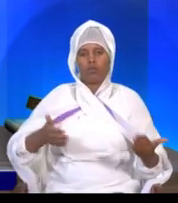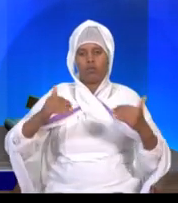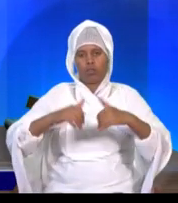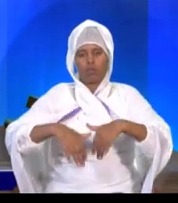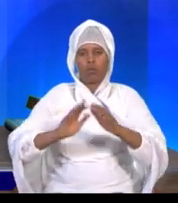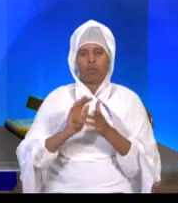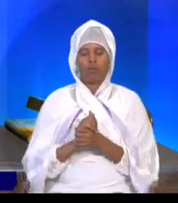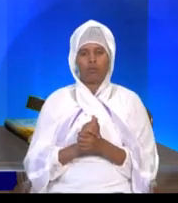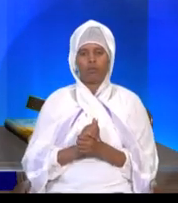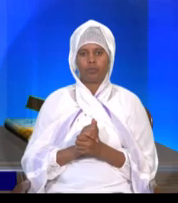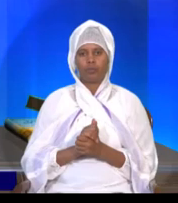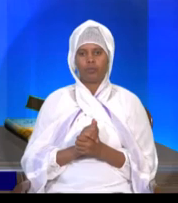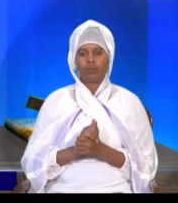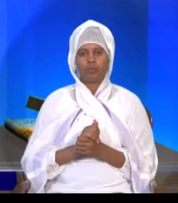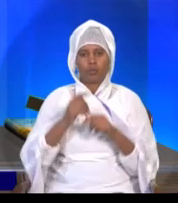ቀበርዎ ይብል